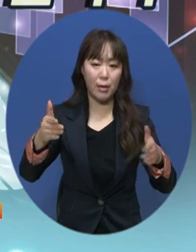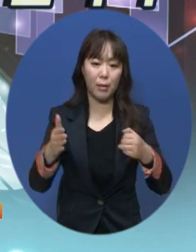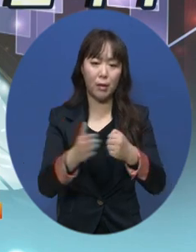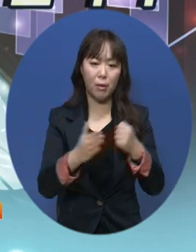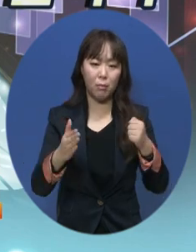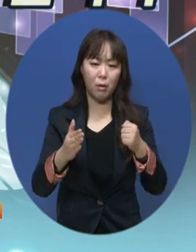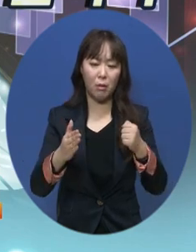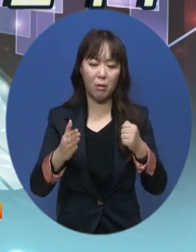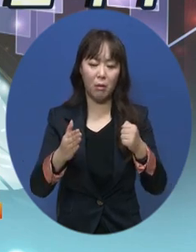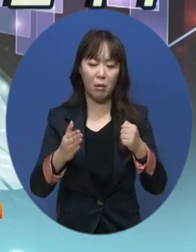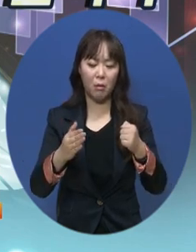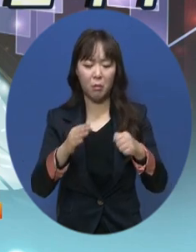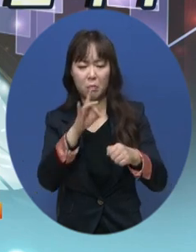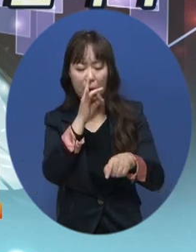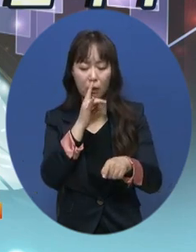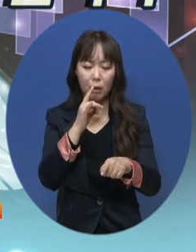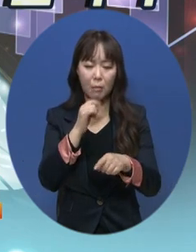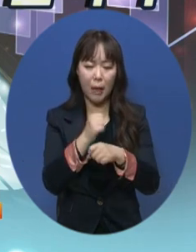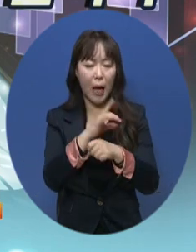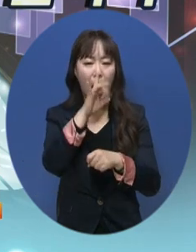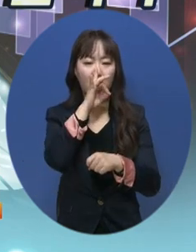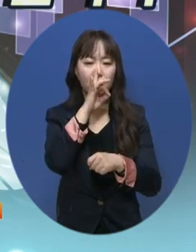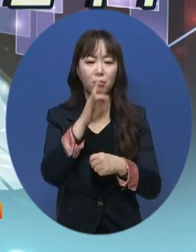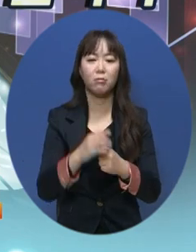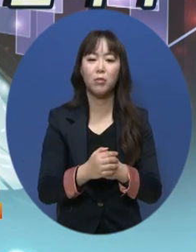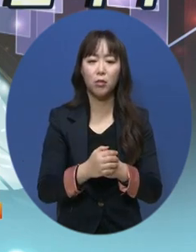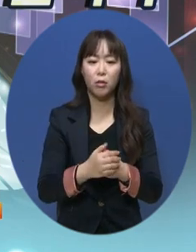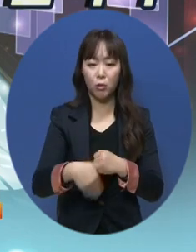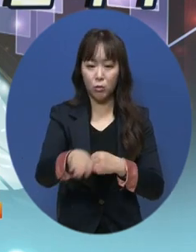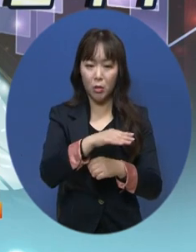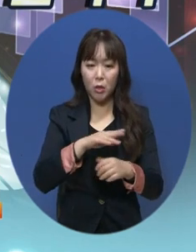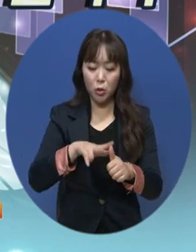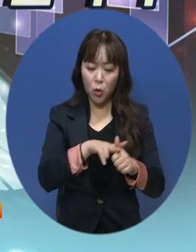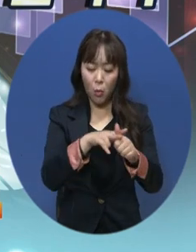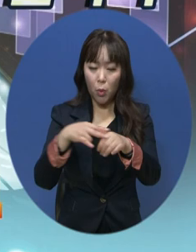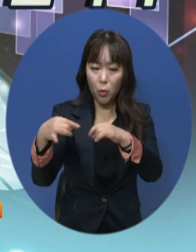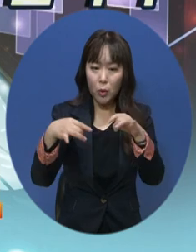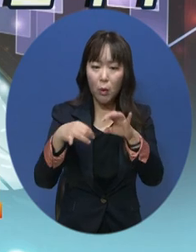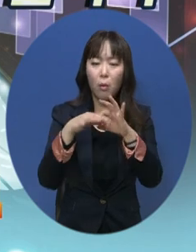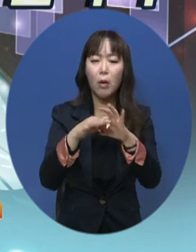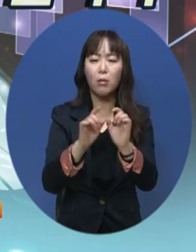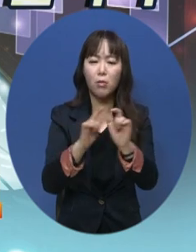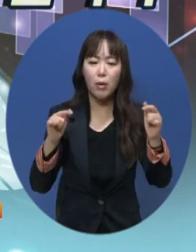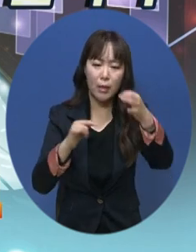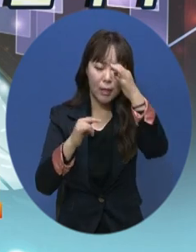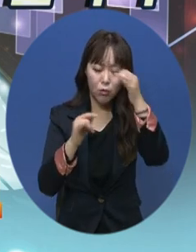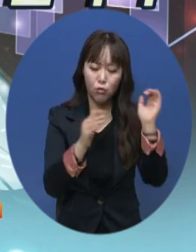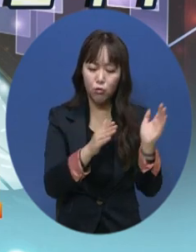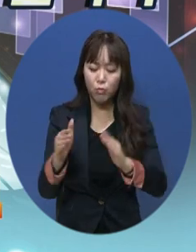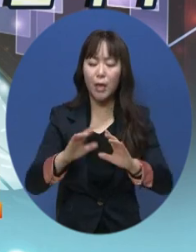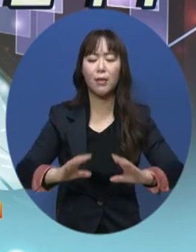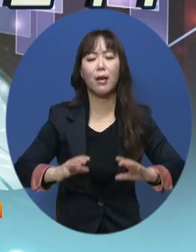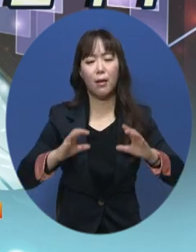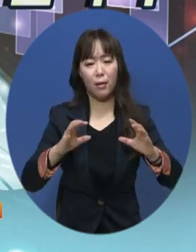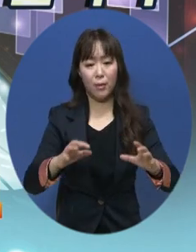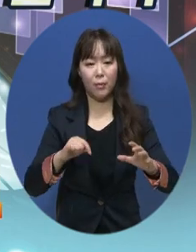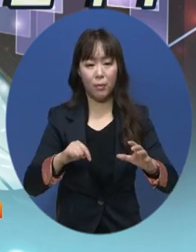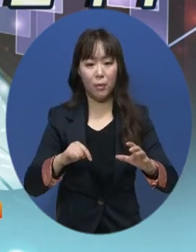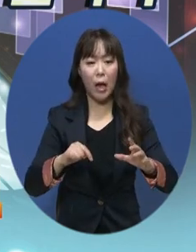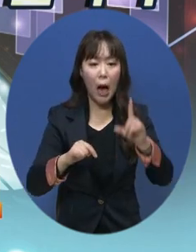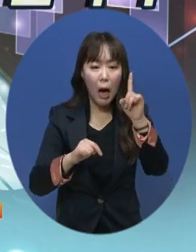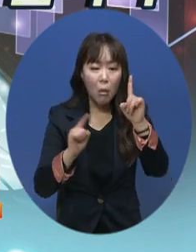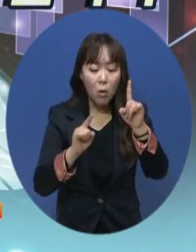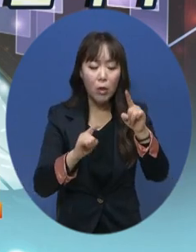회피하지 못하도록 했습니다. 우리는 이미 정보통신과 관련한 충분한 기술을 갖춘 나라입니다. 한